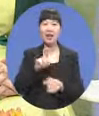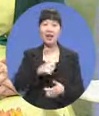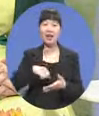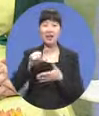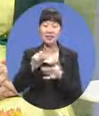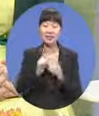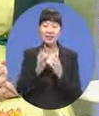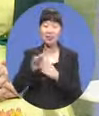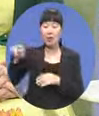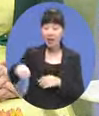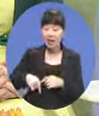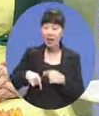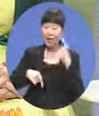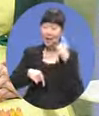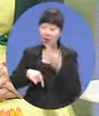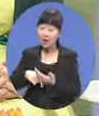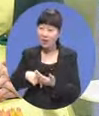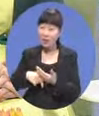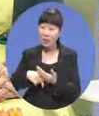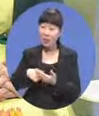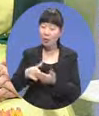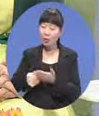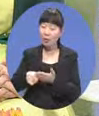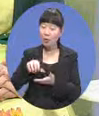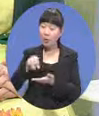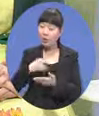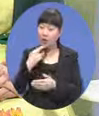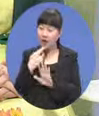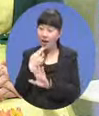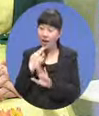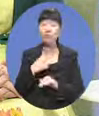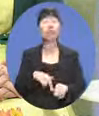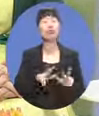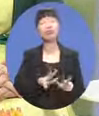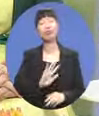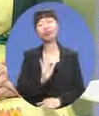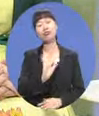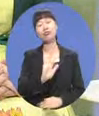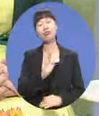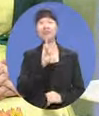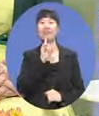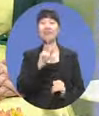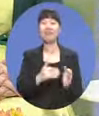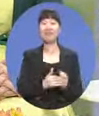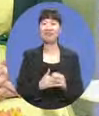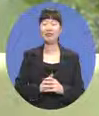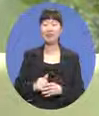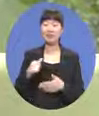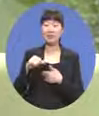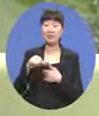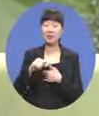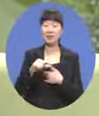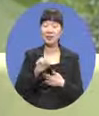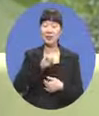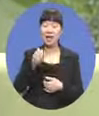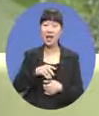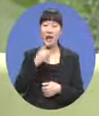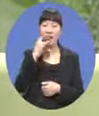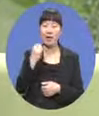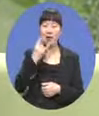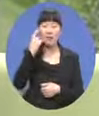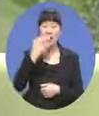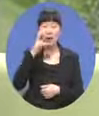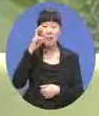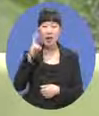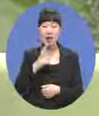민재한테 민재 너 정말 이제 안 주워와? 그랬더니 네, 이제 안 주워요. 그러더라고요. 네. 민재는 뭐라고 그래요? 엄마가 한번 이렇게 물어보셨을